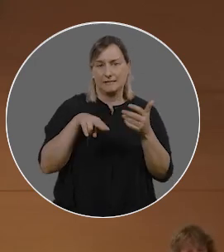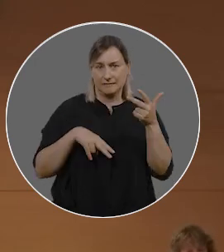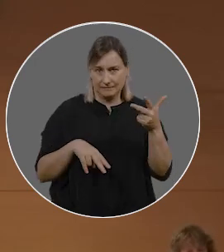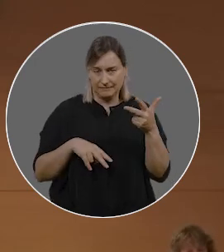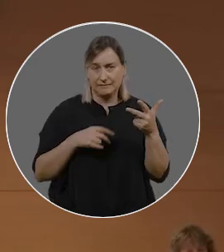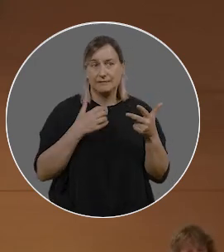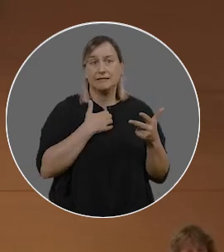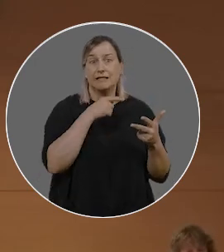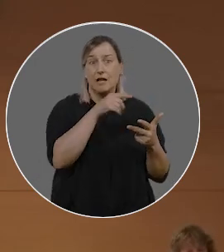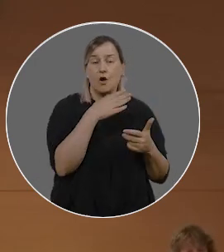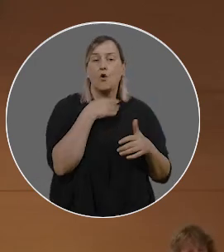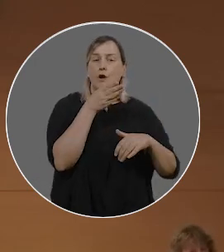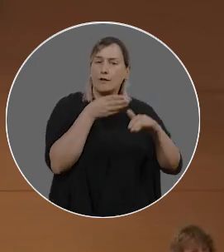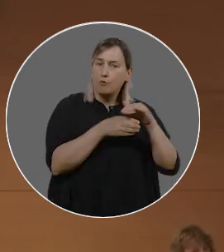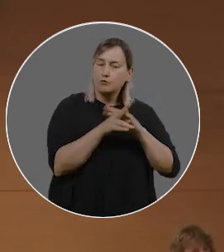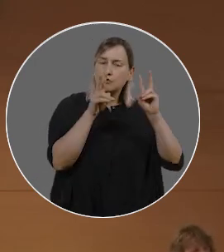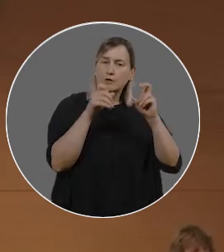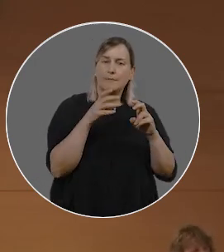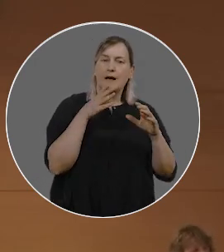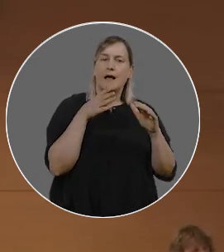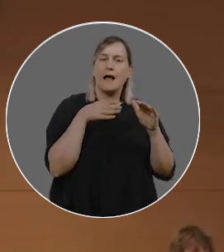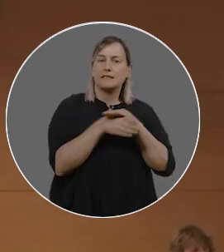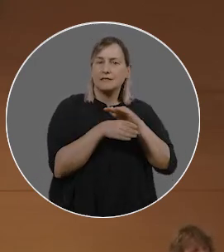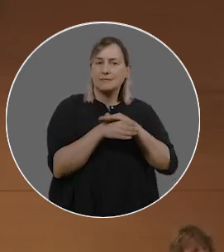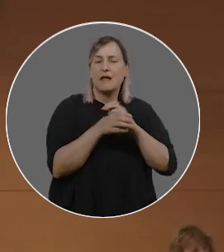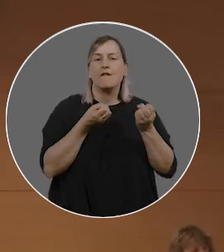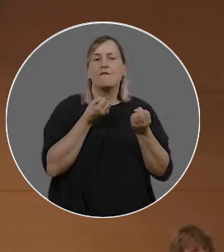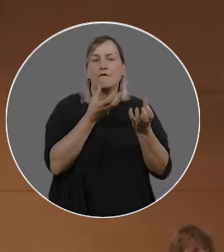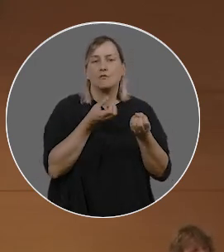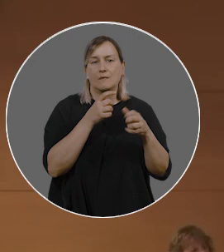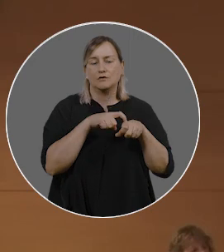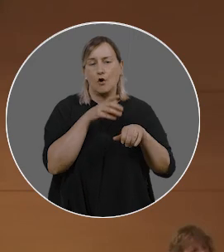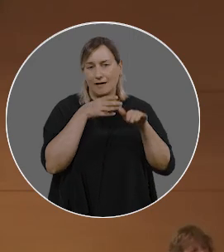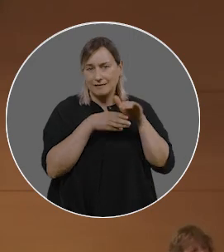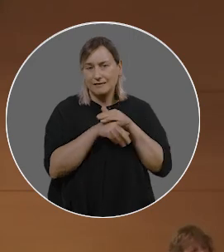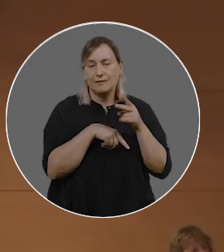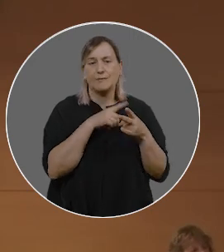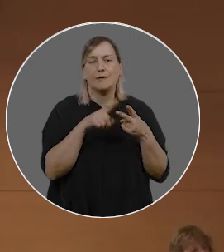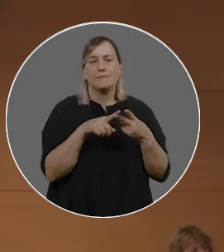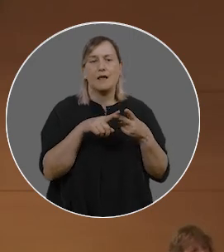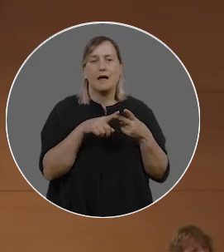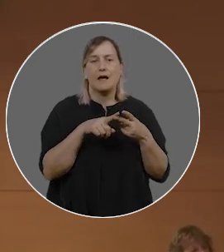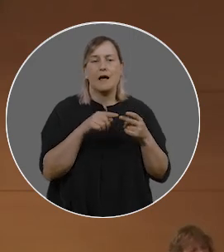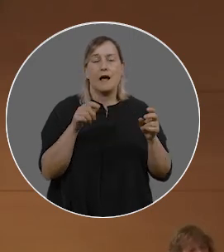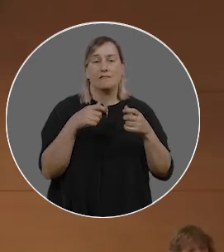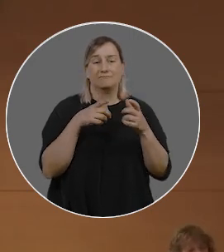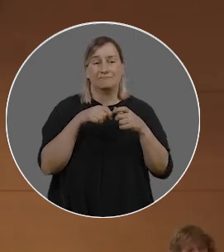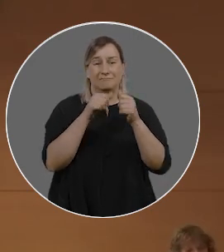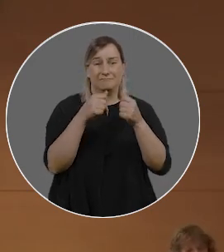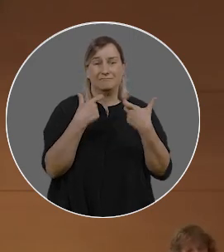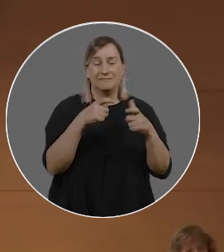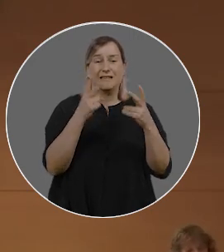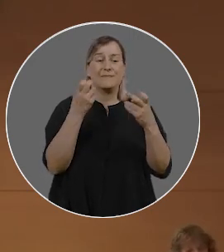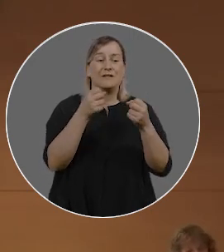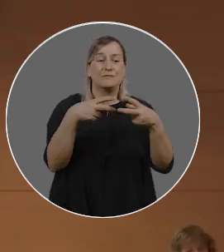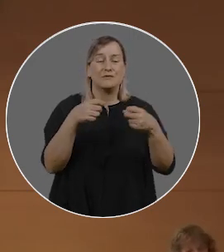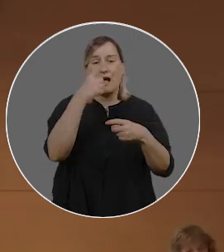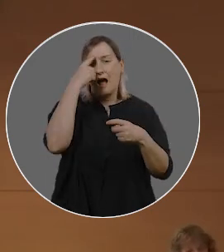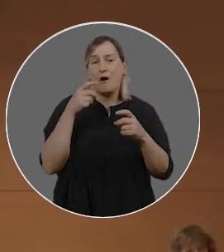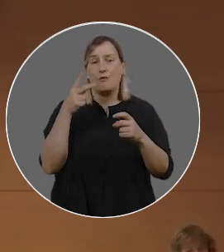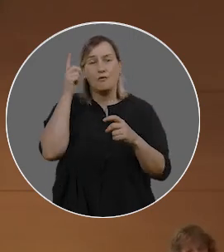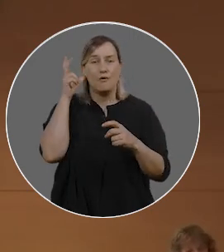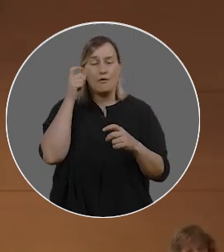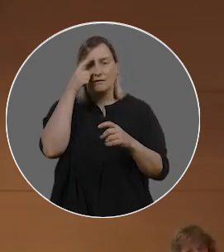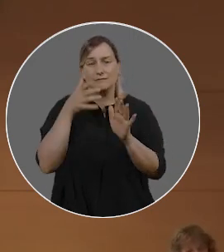en anglès. I aquí tenim una introducció a l'accessibilitat, a la informació accessible, i tenim un mòdul per conèixer què és la